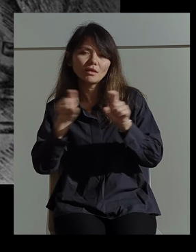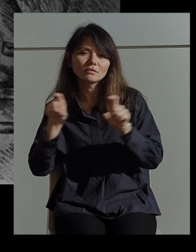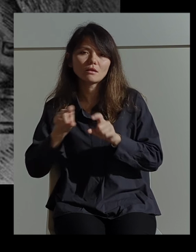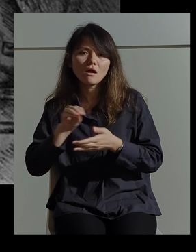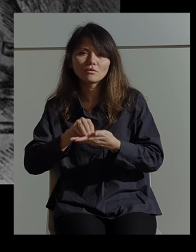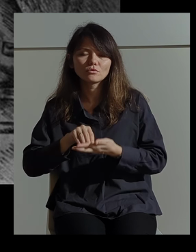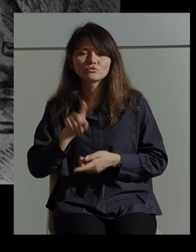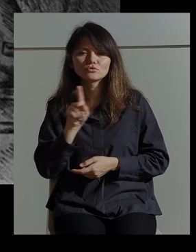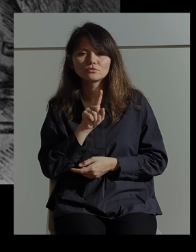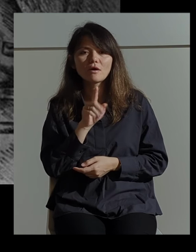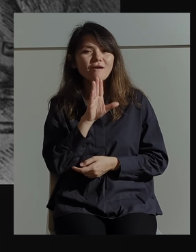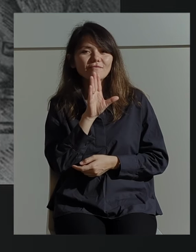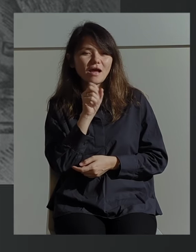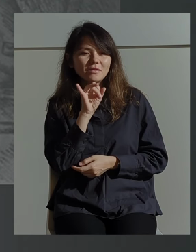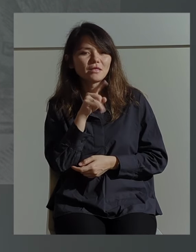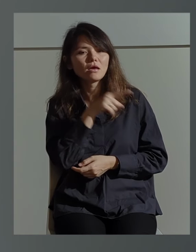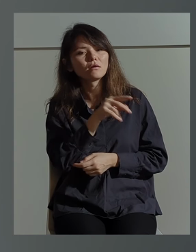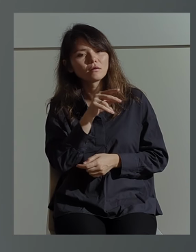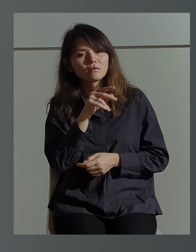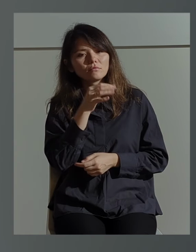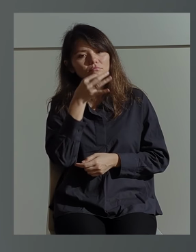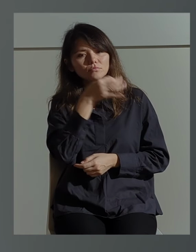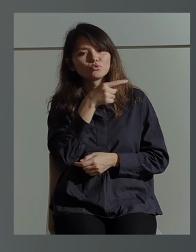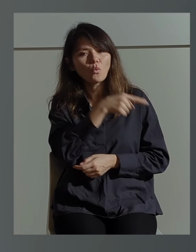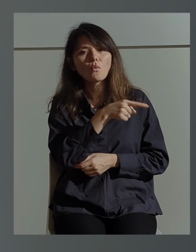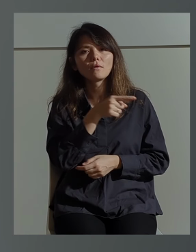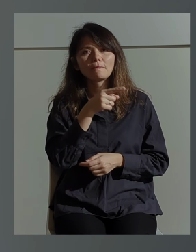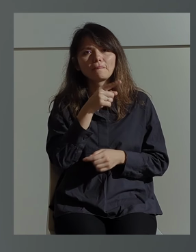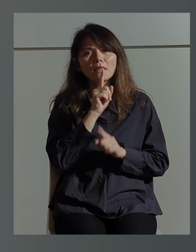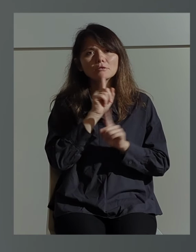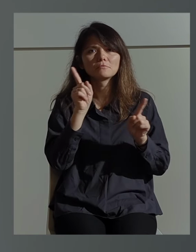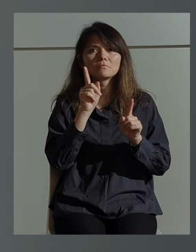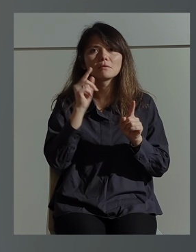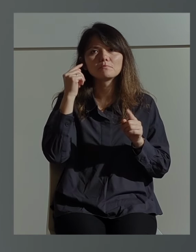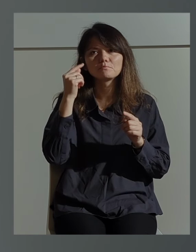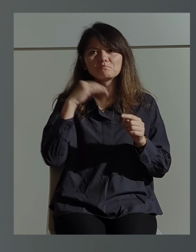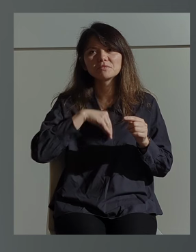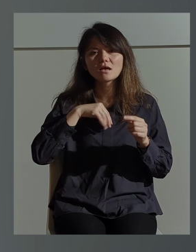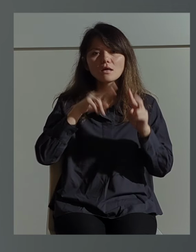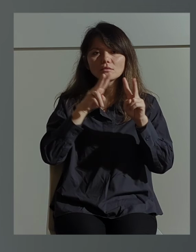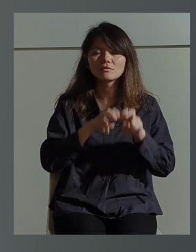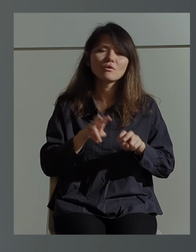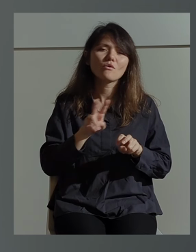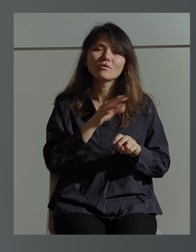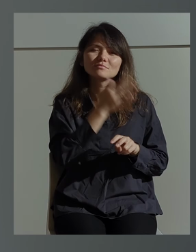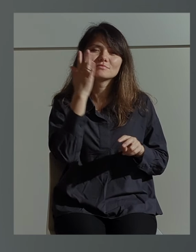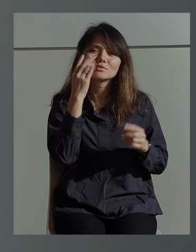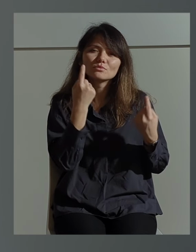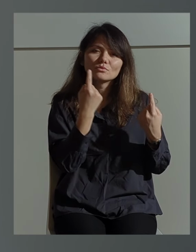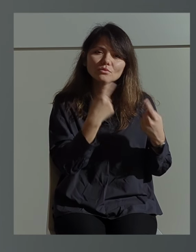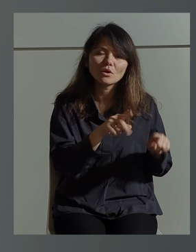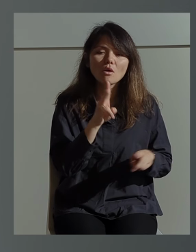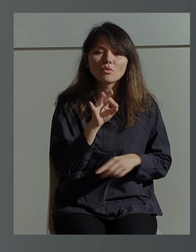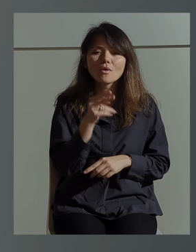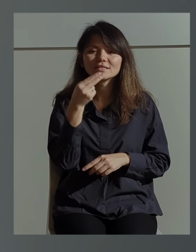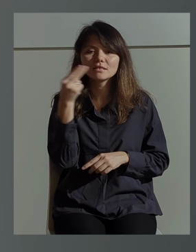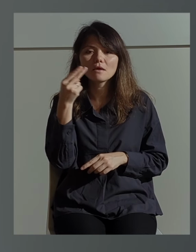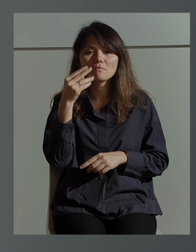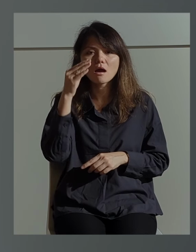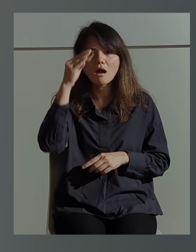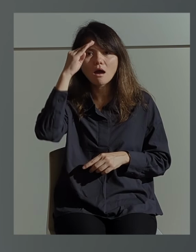Вольтера беньямина вряд ли можно обвинить в том что он Особенно психоаналитическое про нечто другое Однако вот эта тема отцов у него